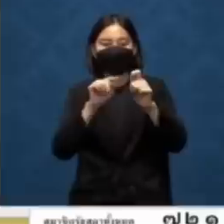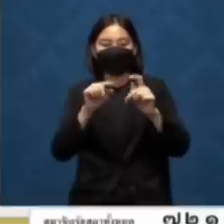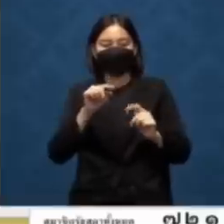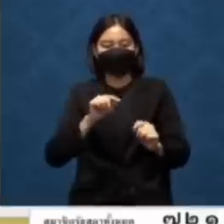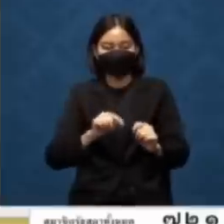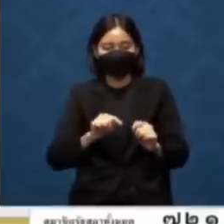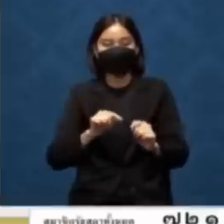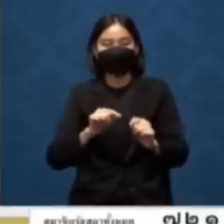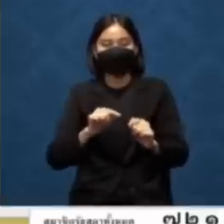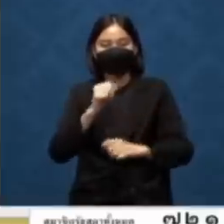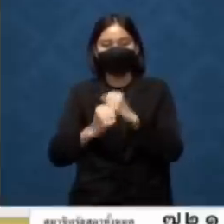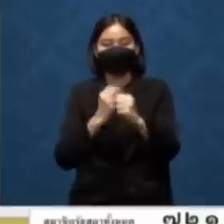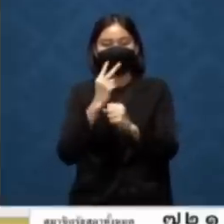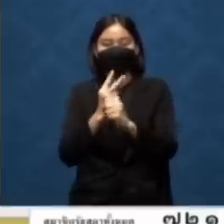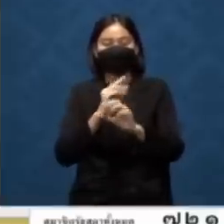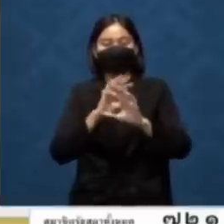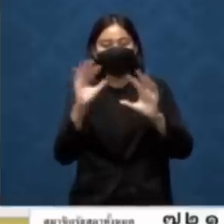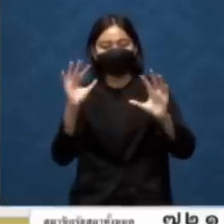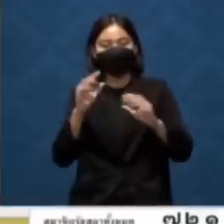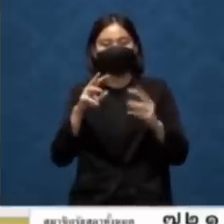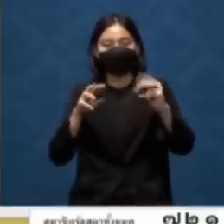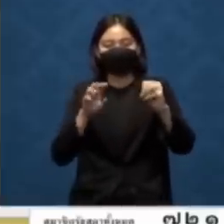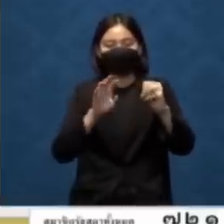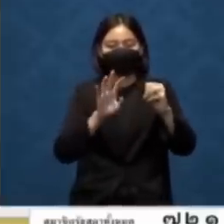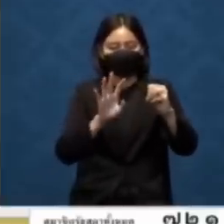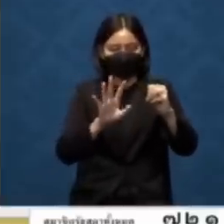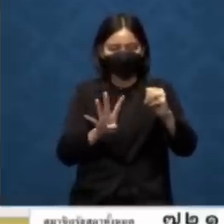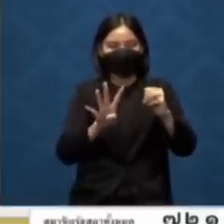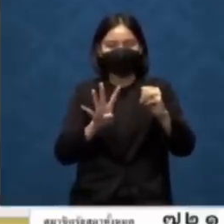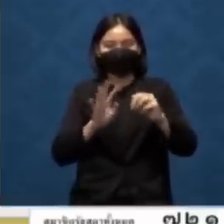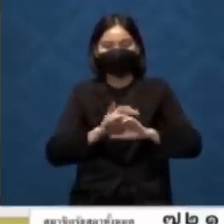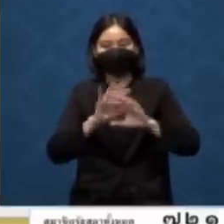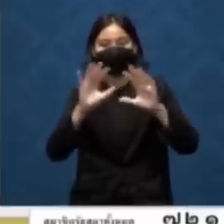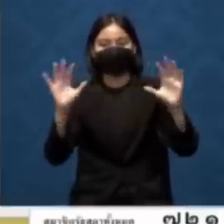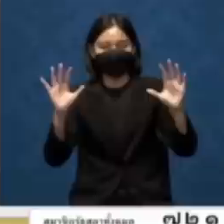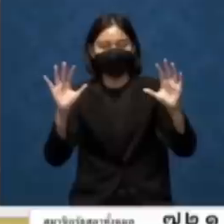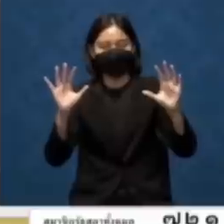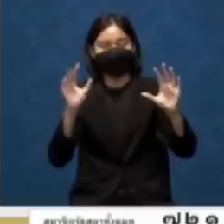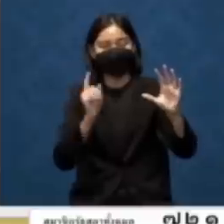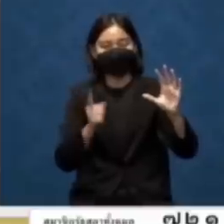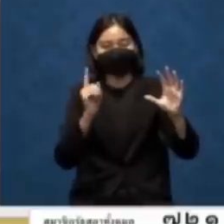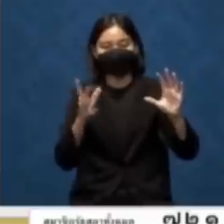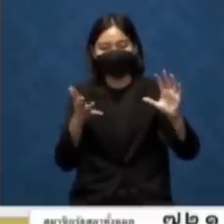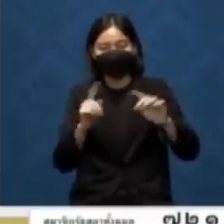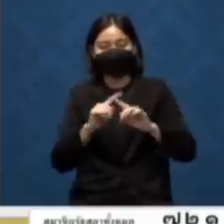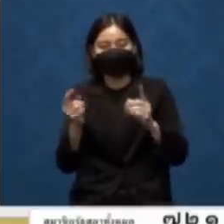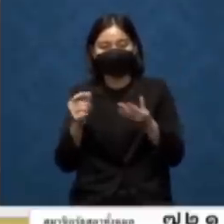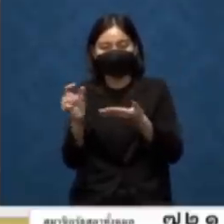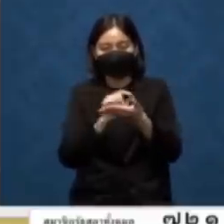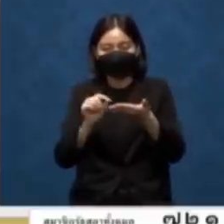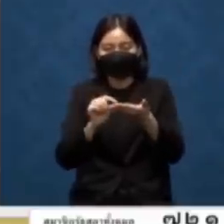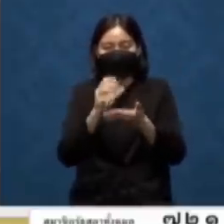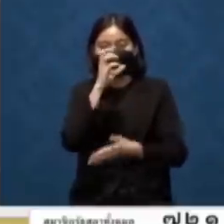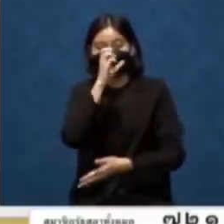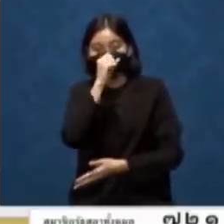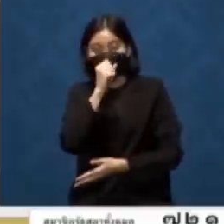แม้ราฏ lainน จะเขีนวภัใ 5 ปีให้ไปออกเสียงปชามติวจะเลิกส่วภิภาพหรอไม่แล้ว่ทานก็โงเลยละเอียดวาแต่รองไปดูมา